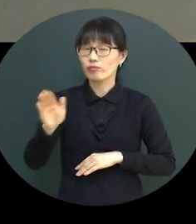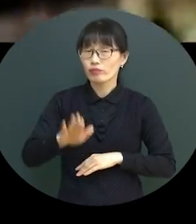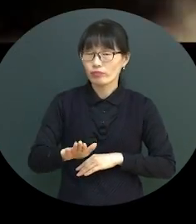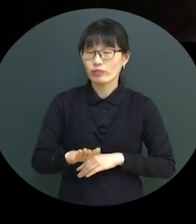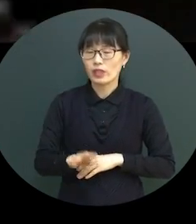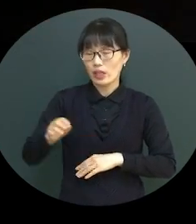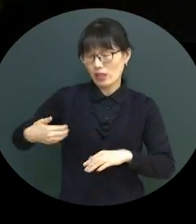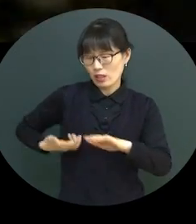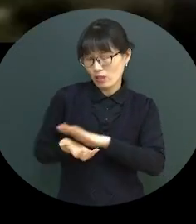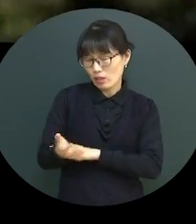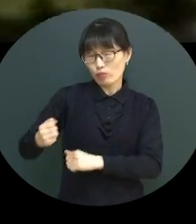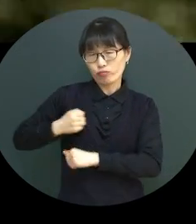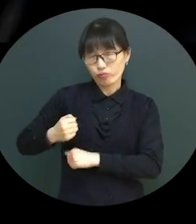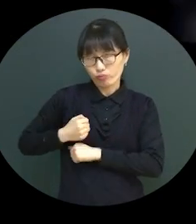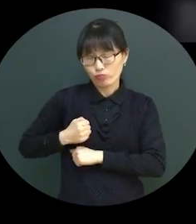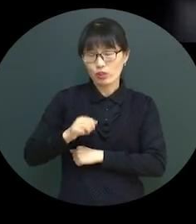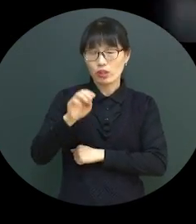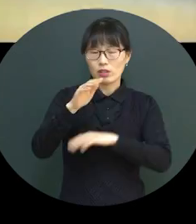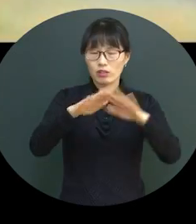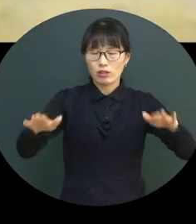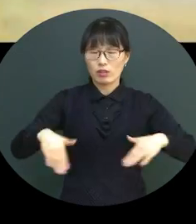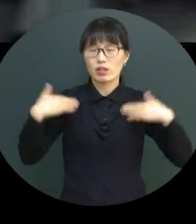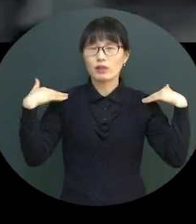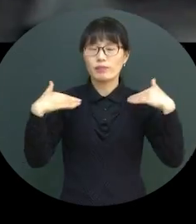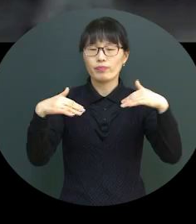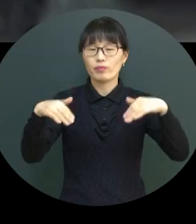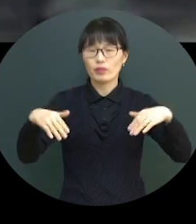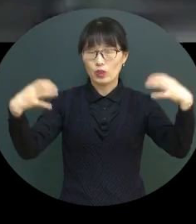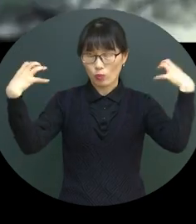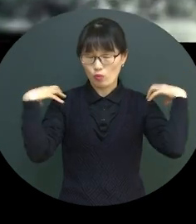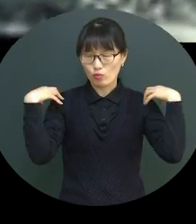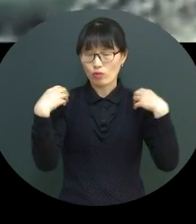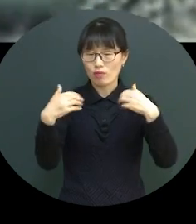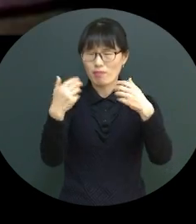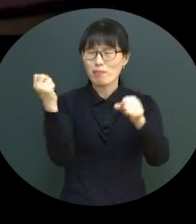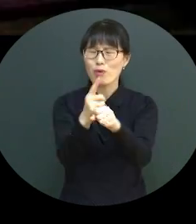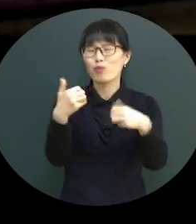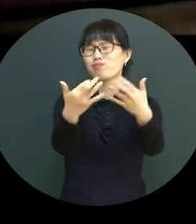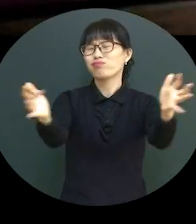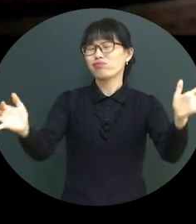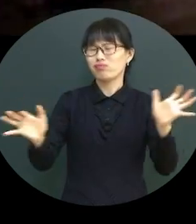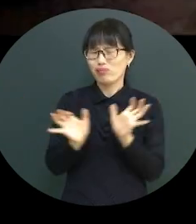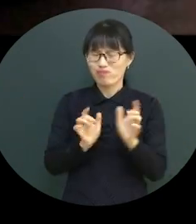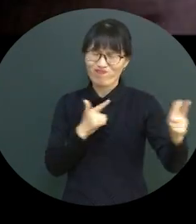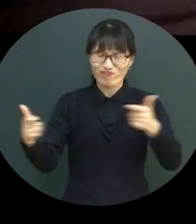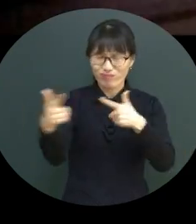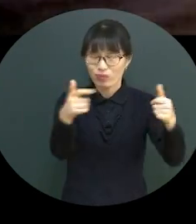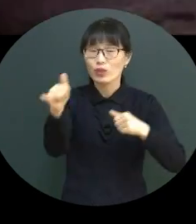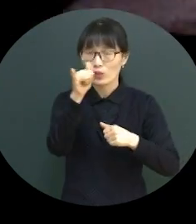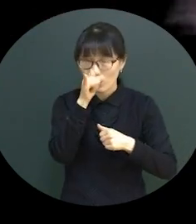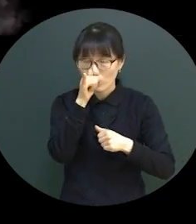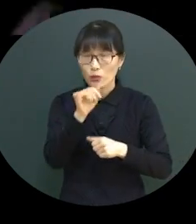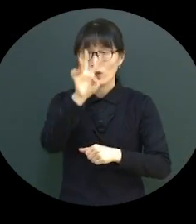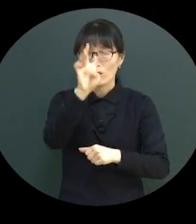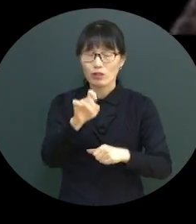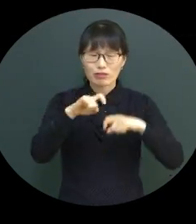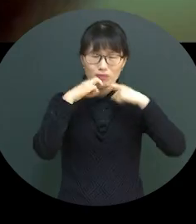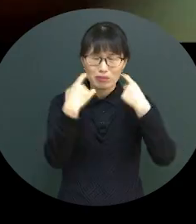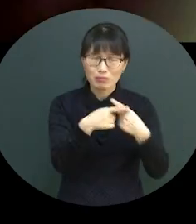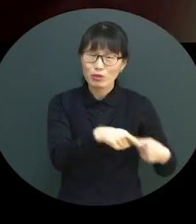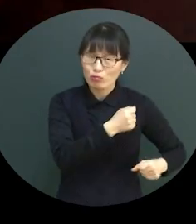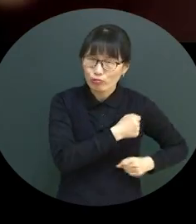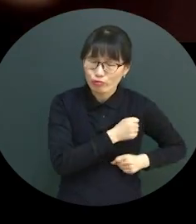하지만 계엄군은 도청을 완전히 포위한 후 무차별 사격을 퍼부었고 광주 시민군은 1시간